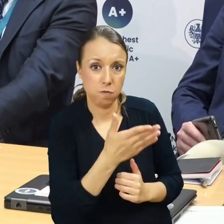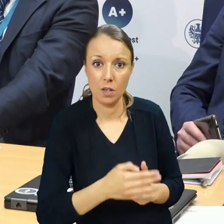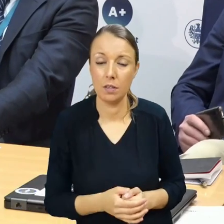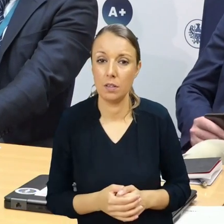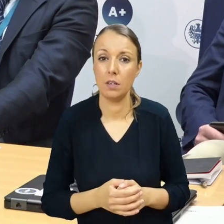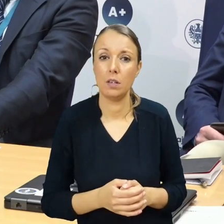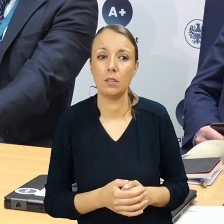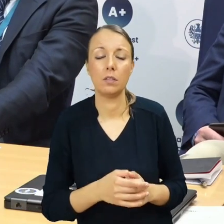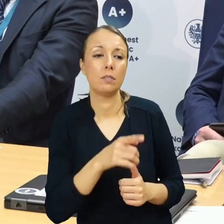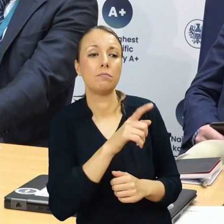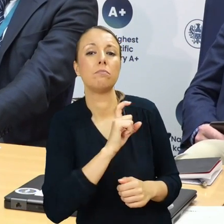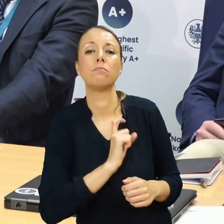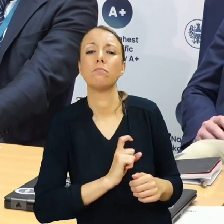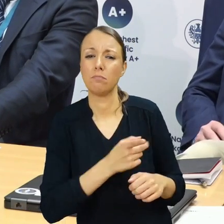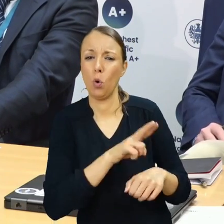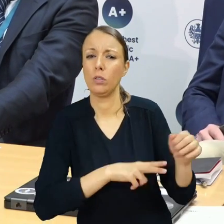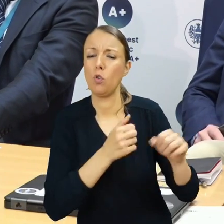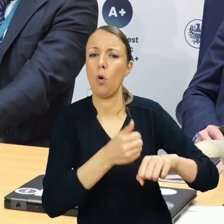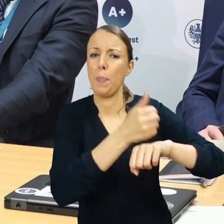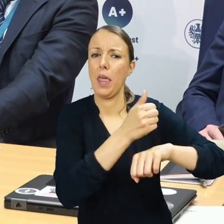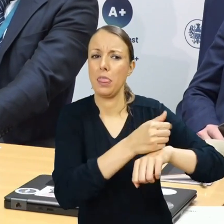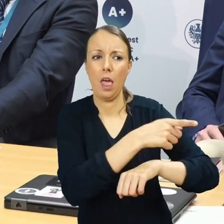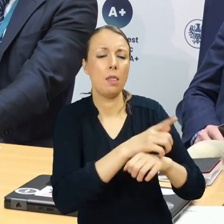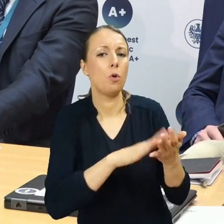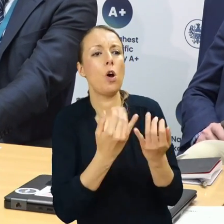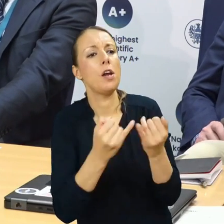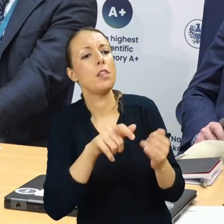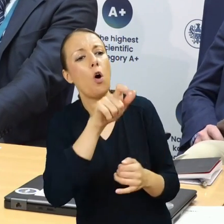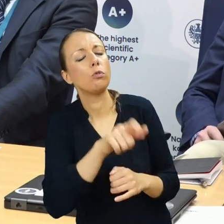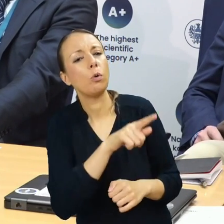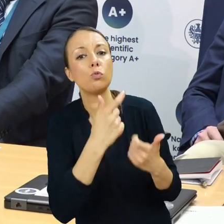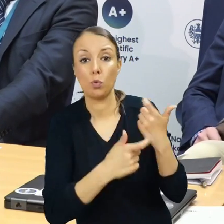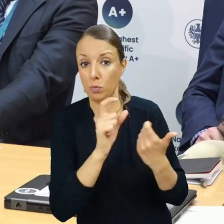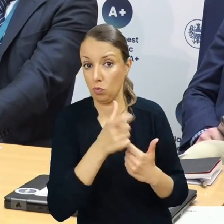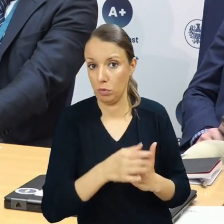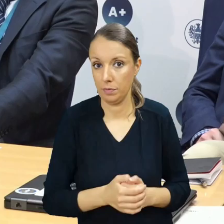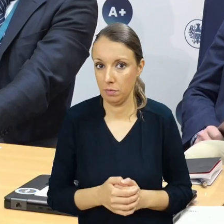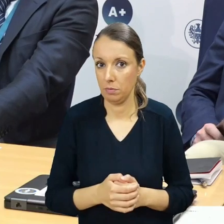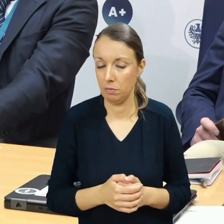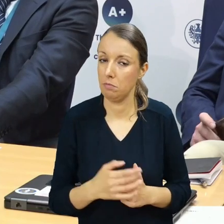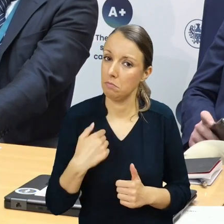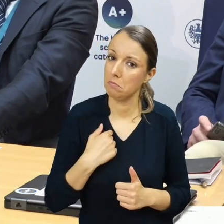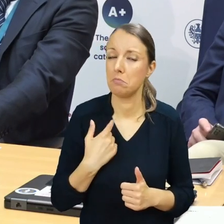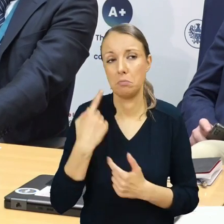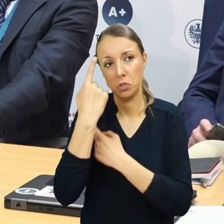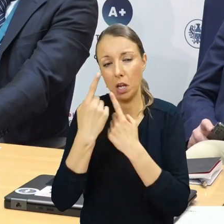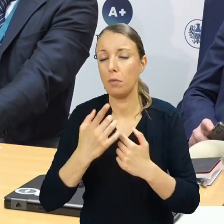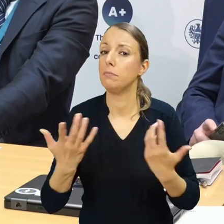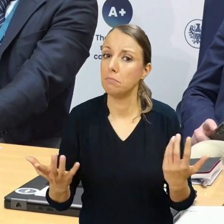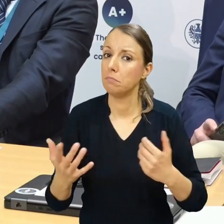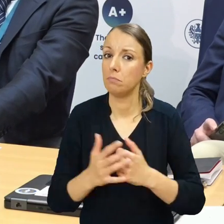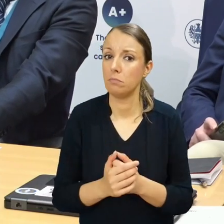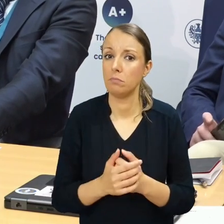komendant czy inny organ zrobił. I pomyślałem sobie, kurczę, to też nie bierze się bez przyczyny. To bierze się z tego, że jest